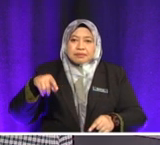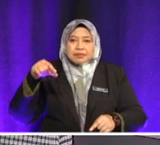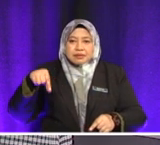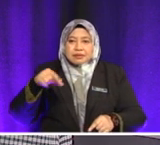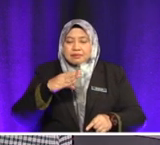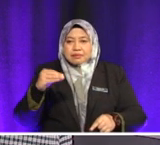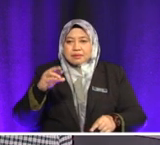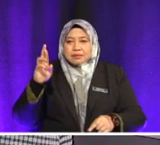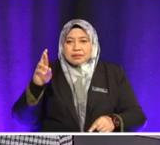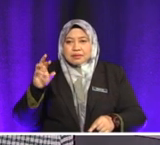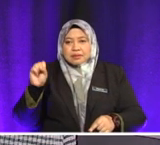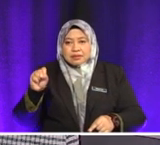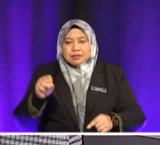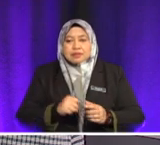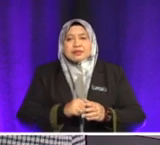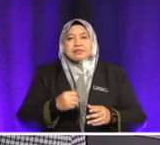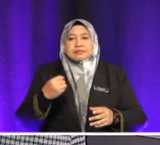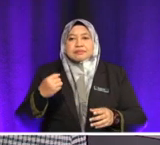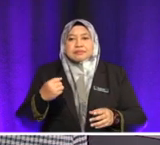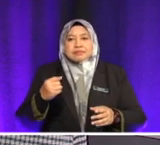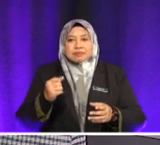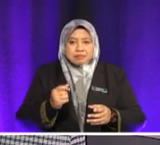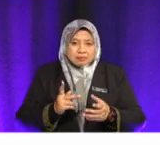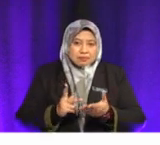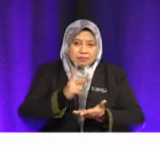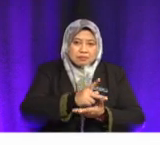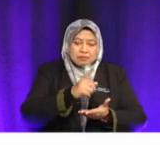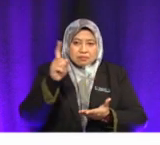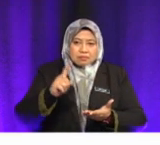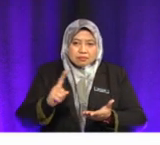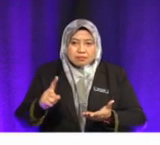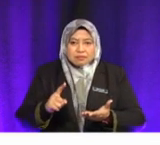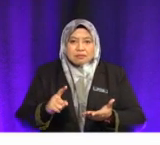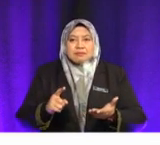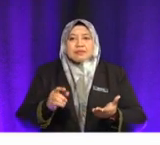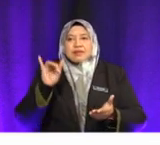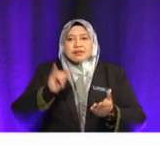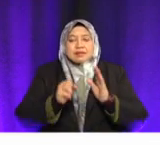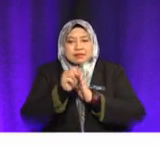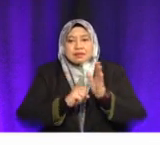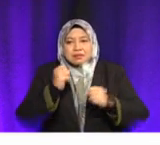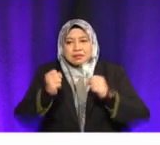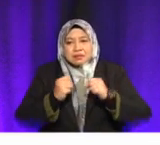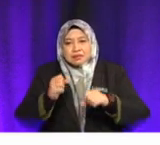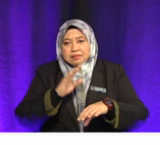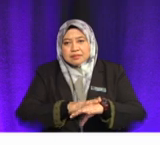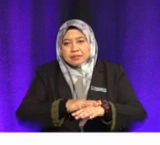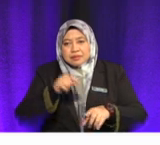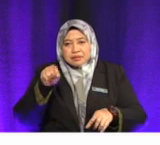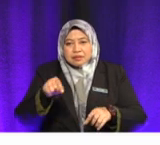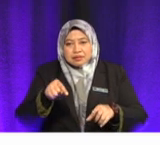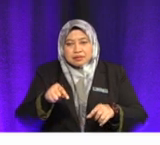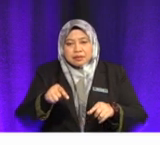loket Z dimana satu garis lurus yang selalu dan melalui titik tengah bagi garis lurus PQ dan RS